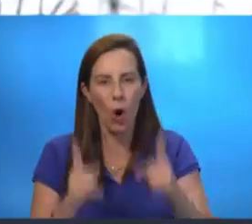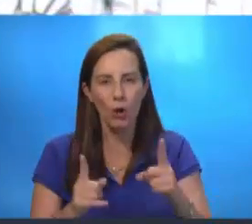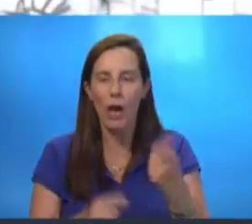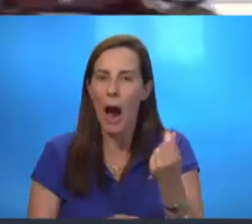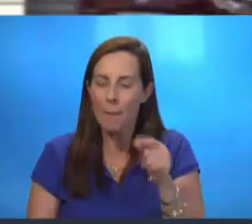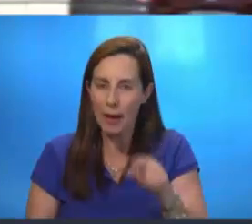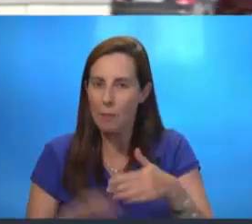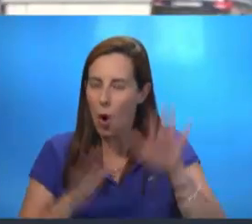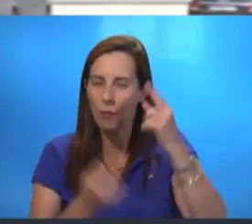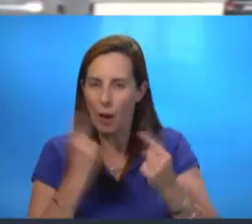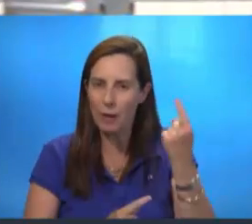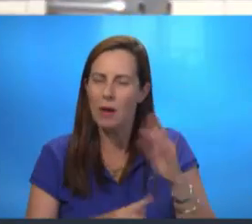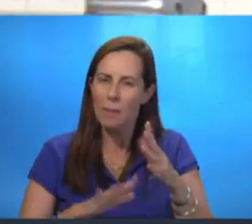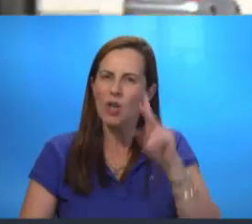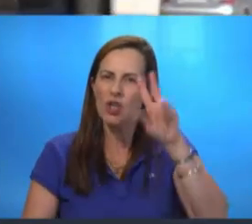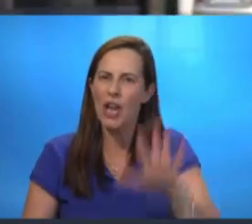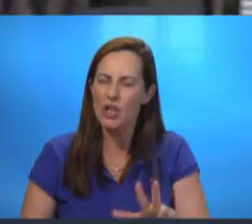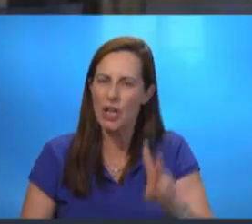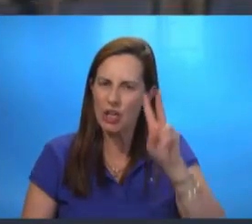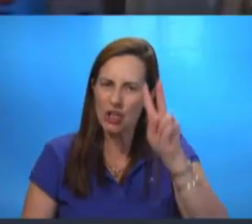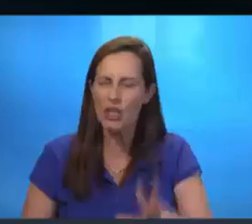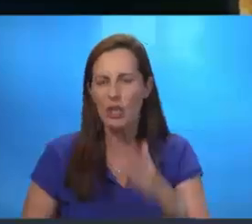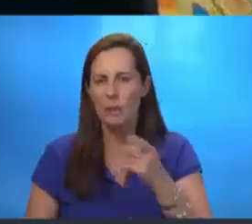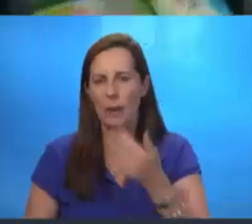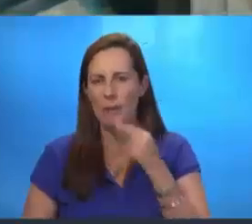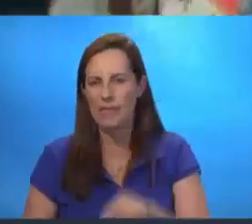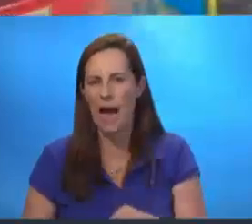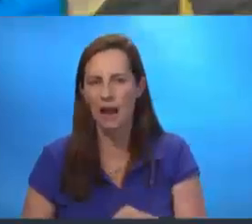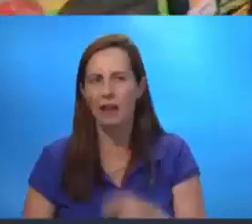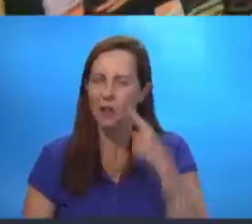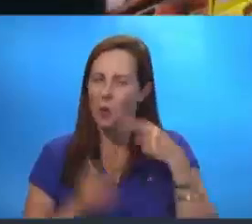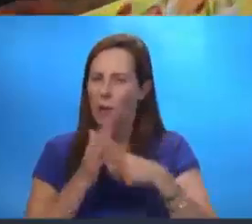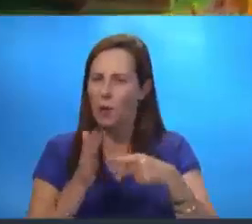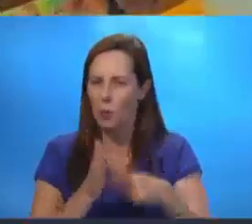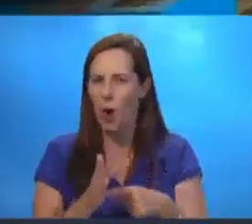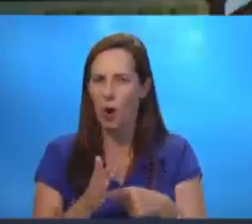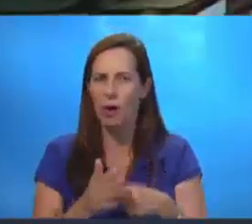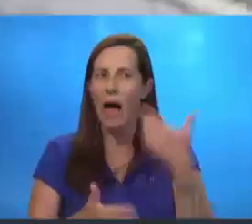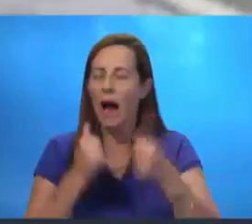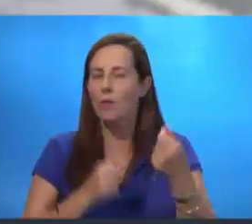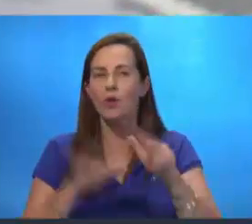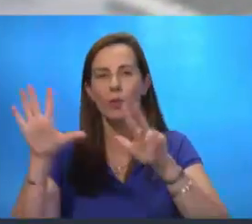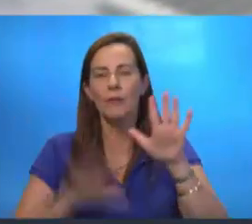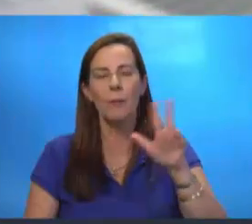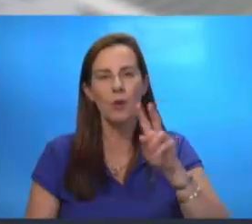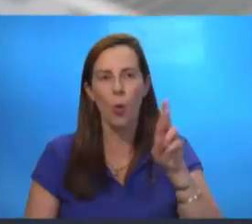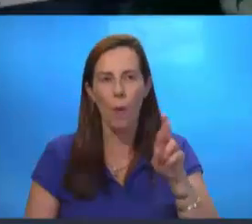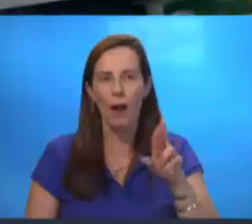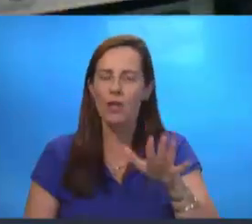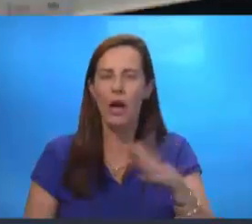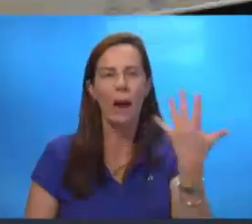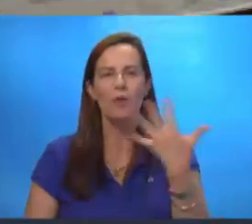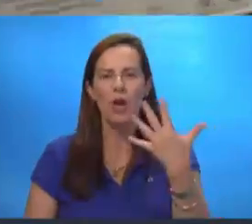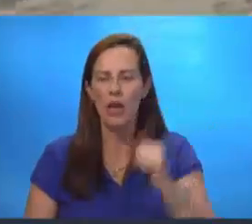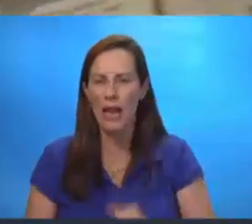ברוב המקרים בערך שני שלישים מהמחיר בישראל. הנה כמה דוגמאות. חלב עולה 85 רובלים שהם 5